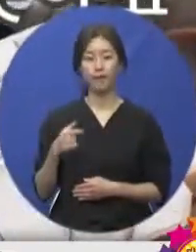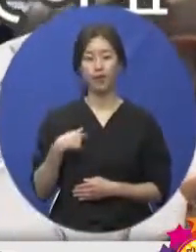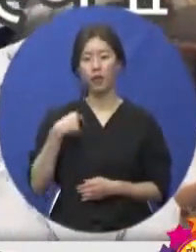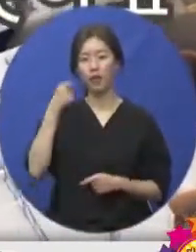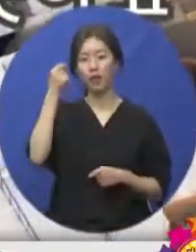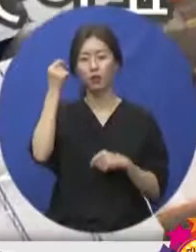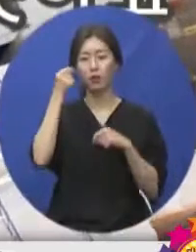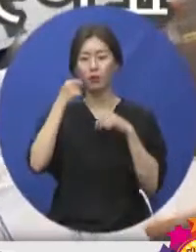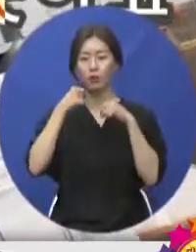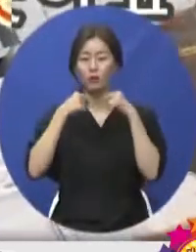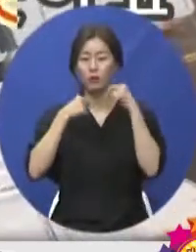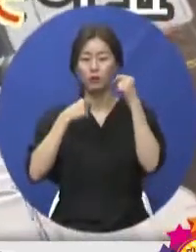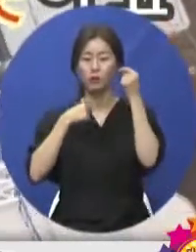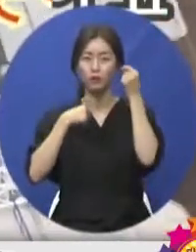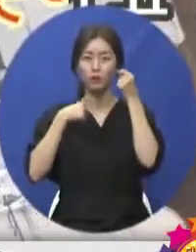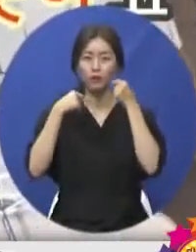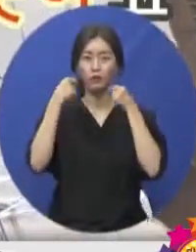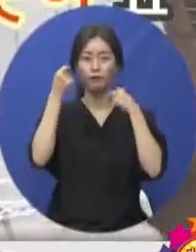울지